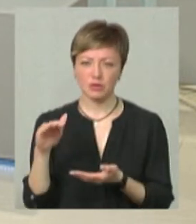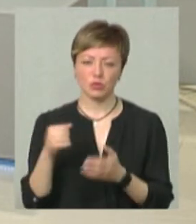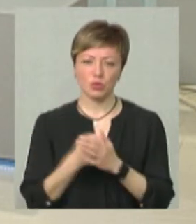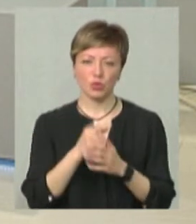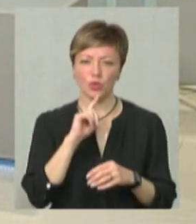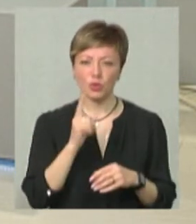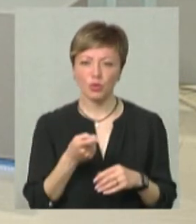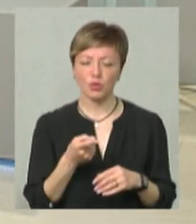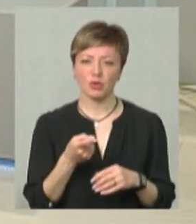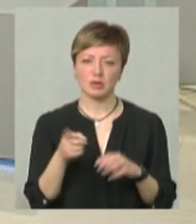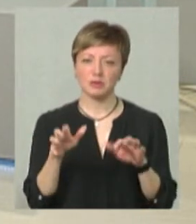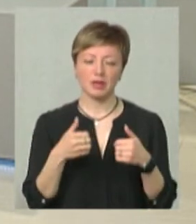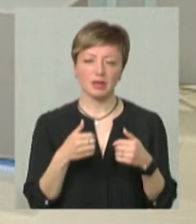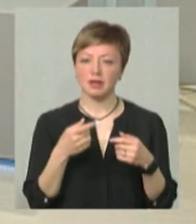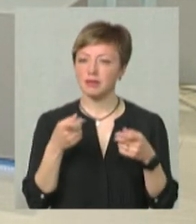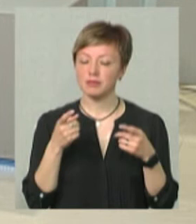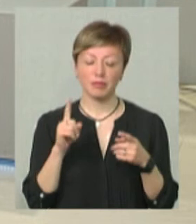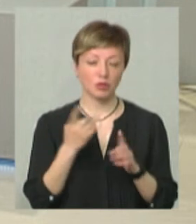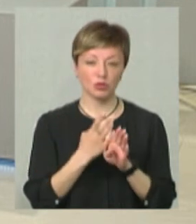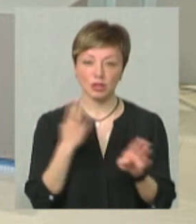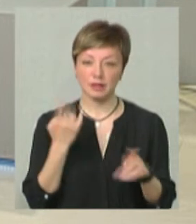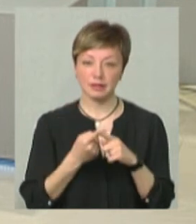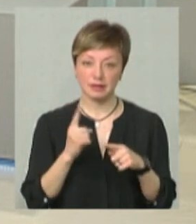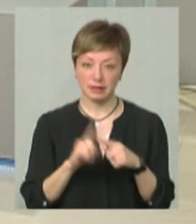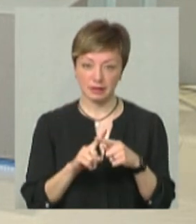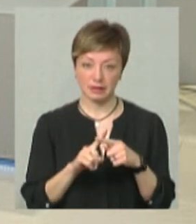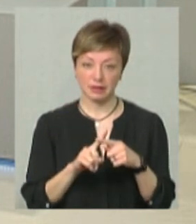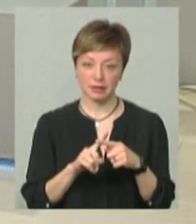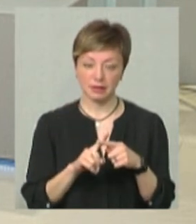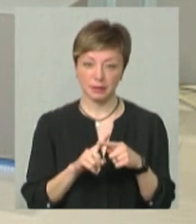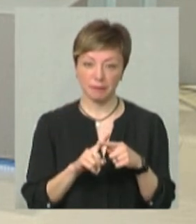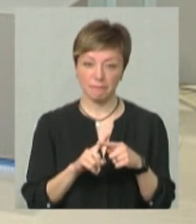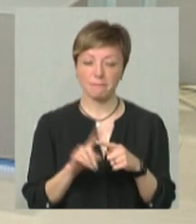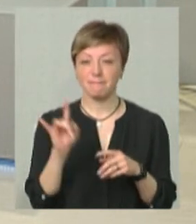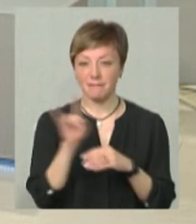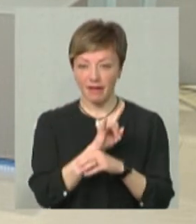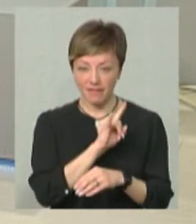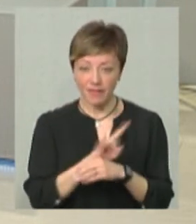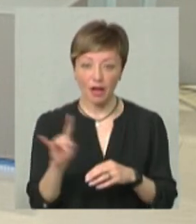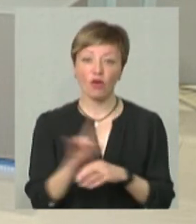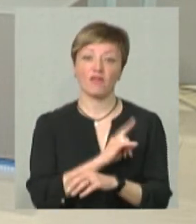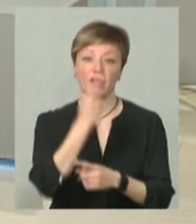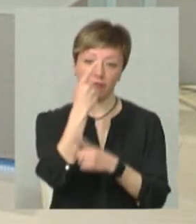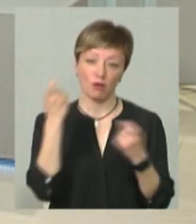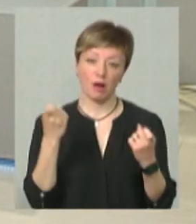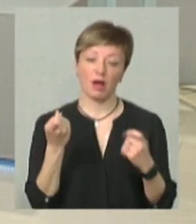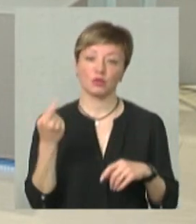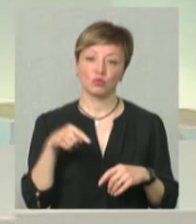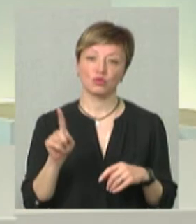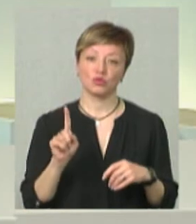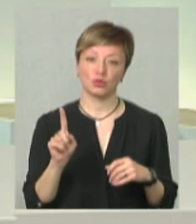до року, що йдіть забирати. Ну, насамперед, це, ну, скажімо так, ну, фейкова інформація, тому